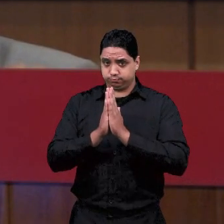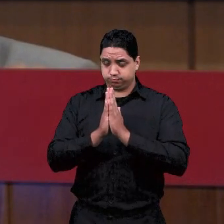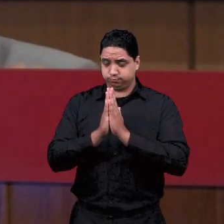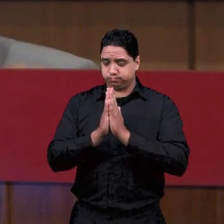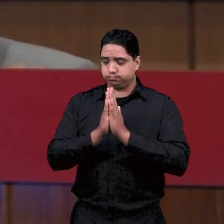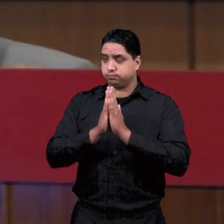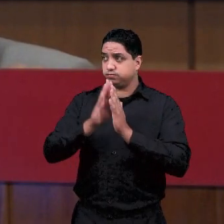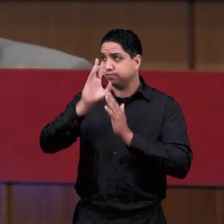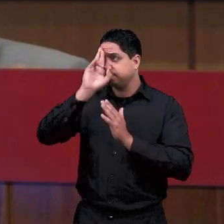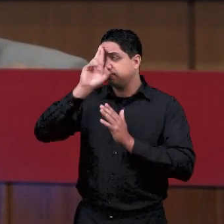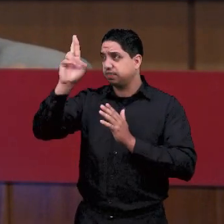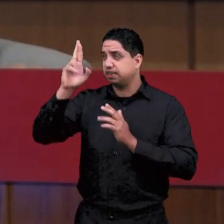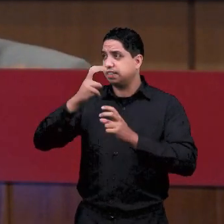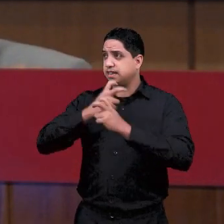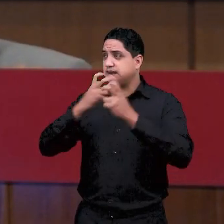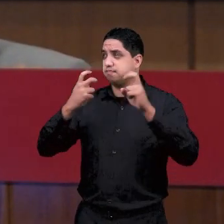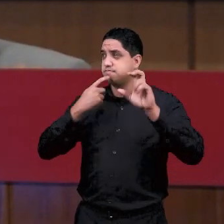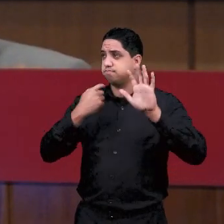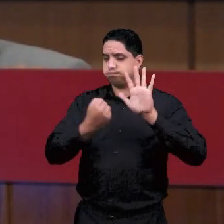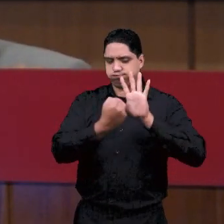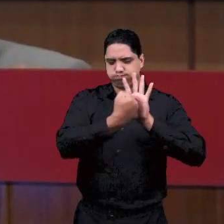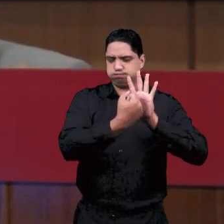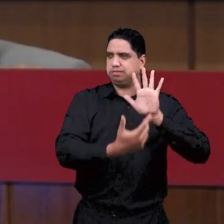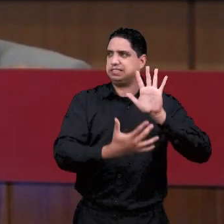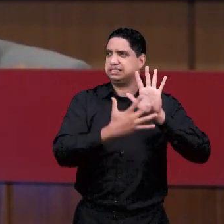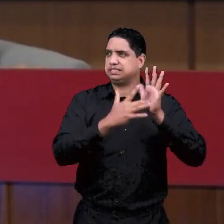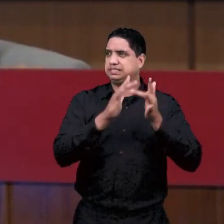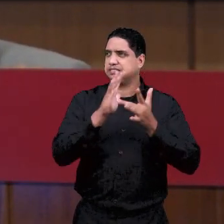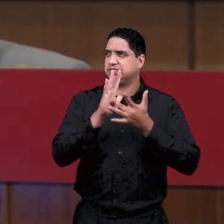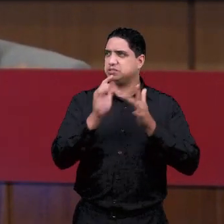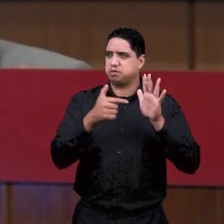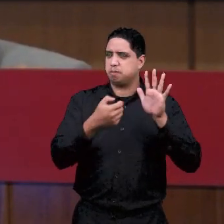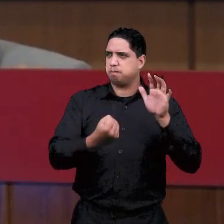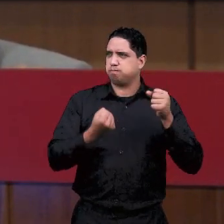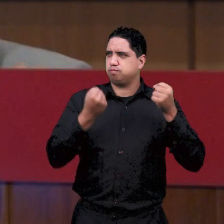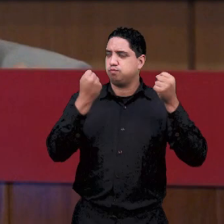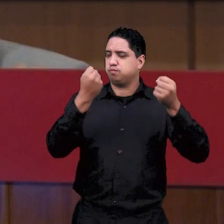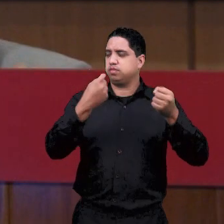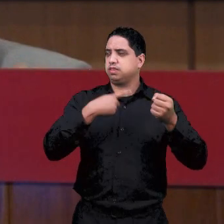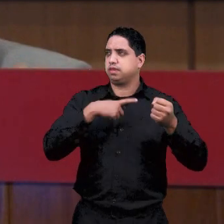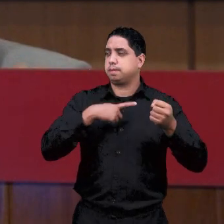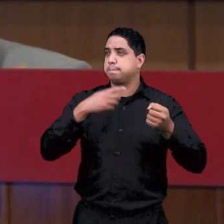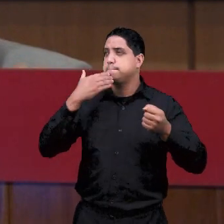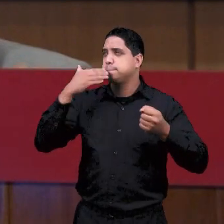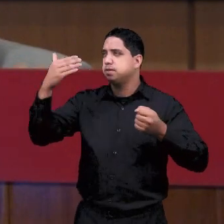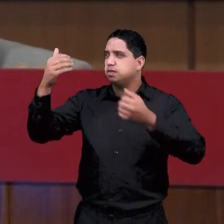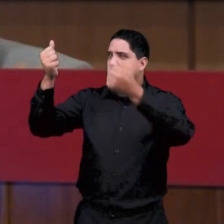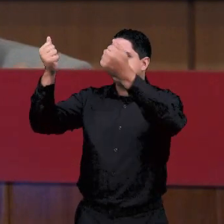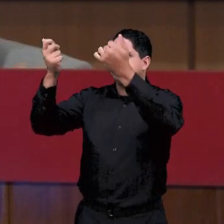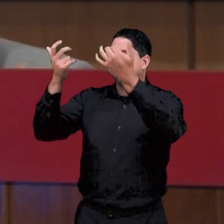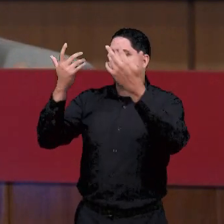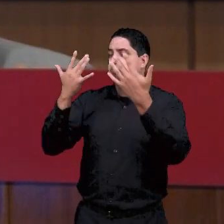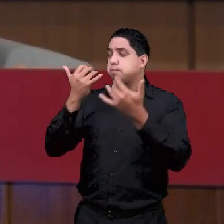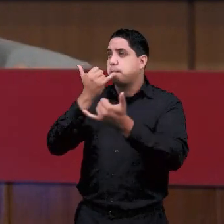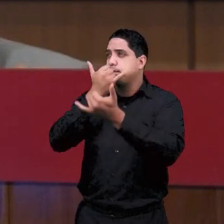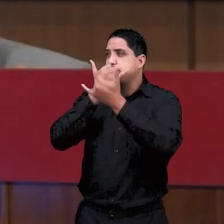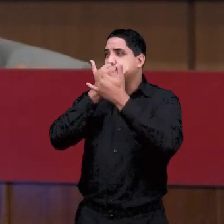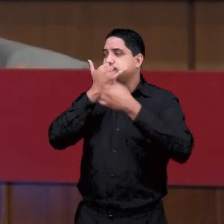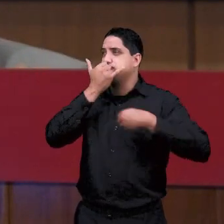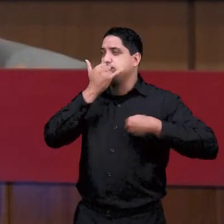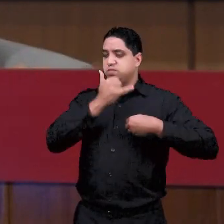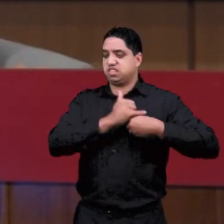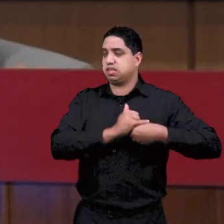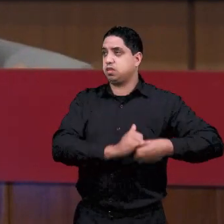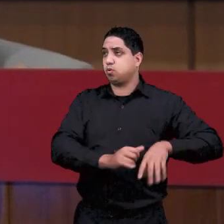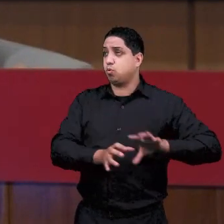Nous prions au Seigneur par le pouvoir qui a donné le sang du Seigneur Jésus. Nous demandons ta bénédiction, le pardon de nos péchés et la communion